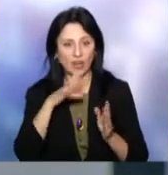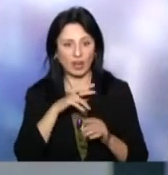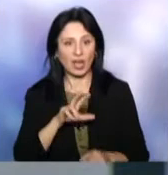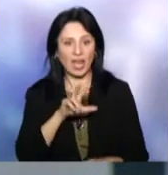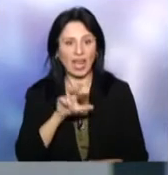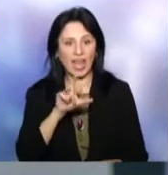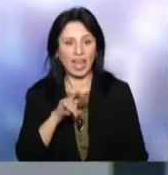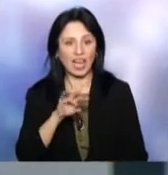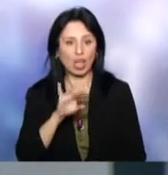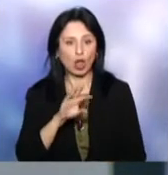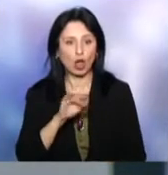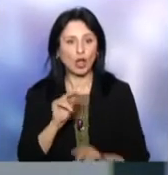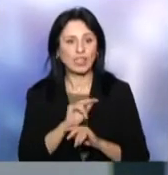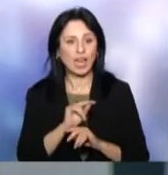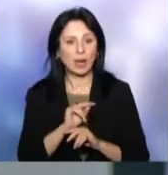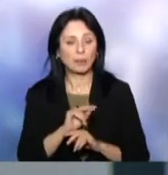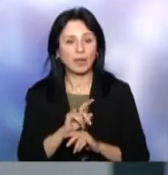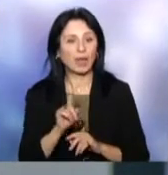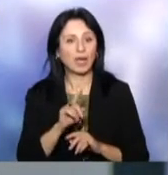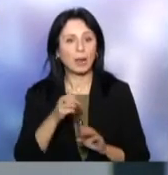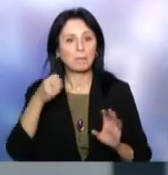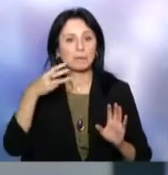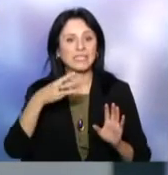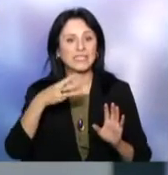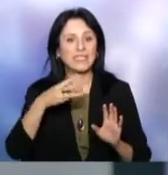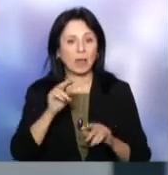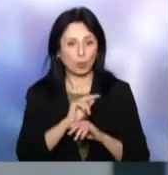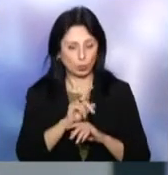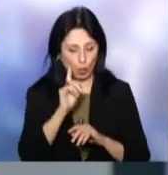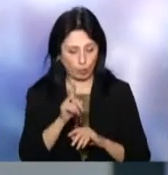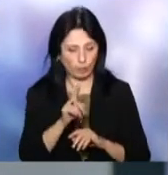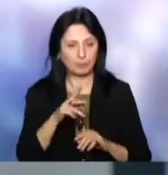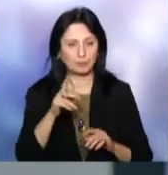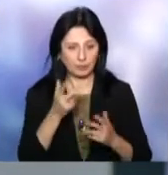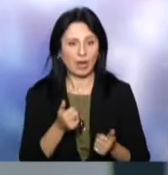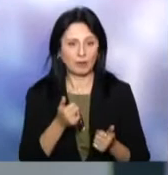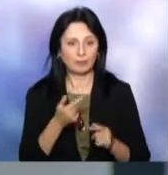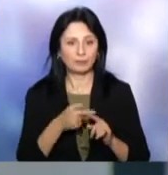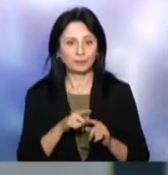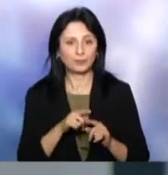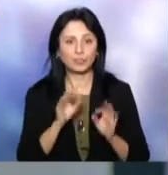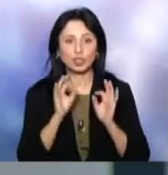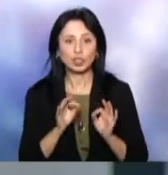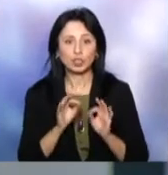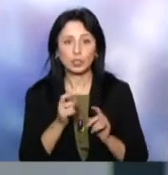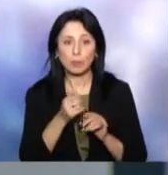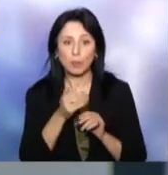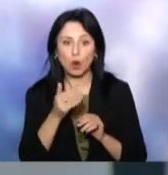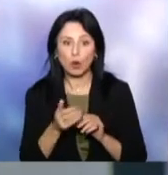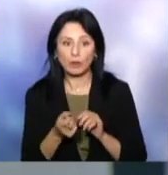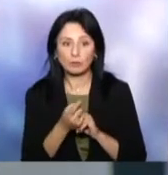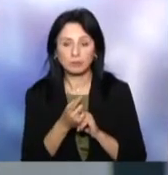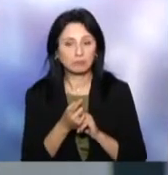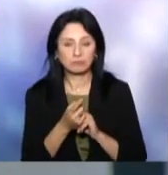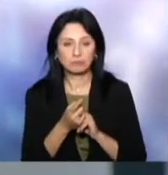ჰელიოთერაპია გარკვეულ მიზეზთა გამო. მზისხივებით მკურნალობა და სწორედ მოგვიანებით იჩინა ამან